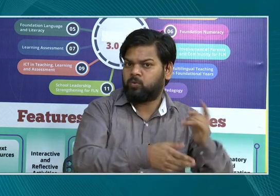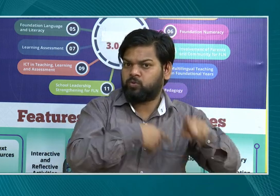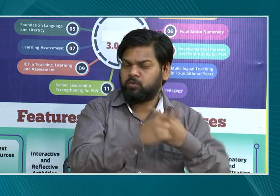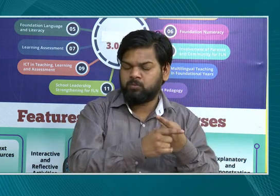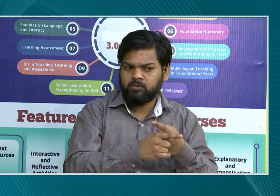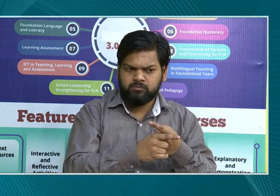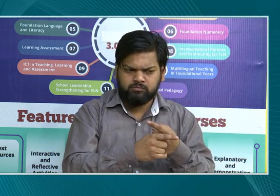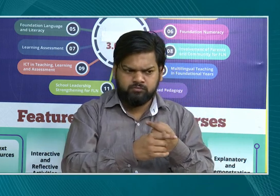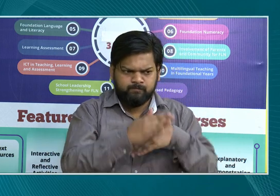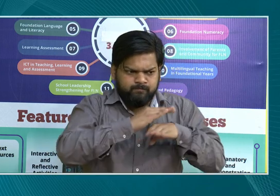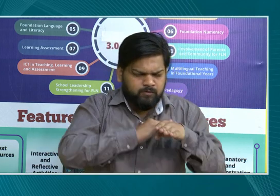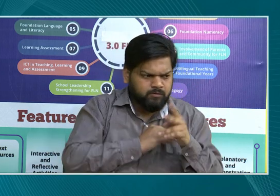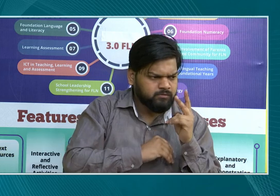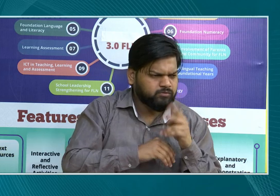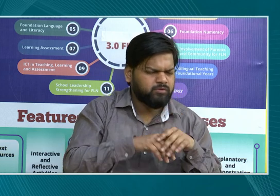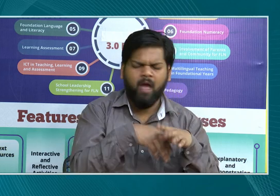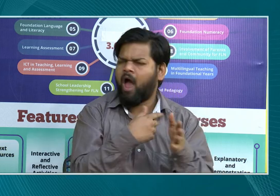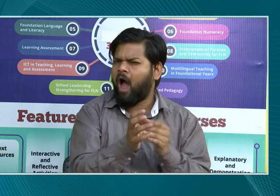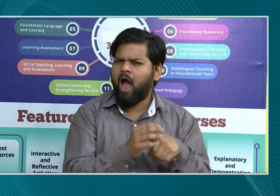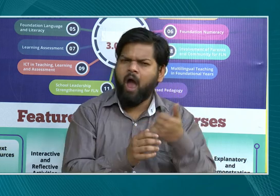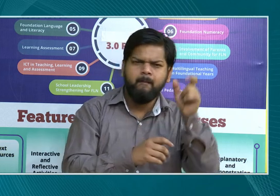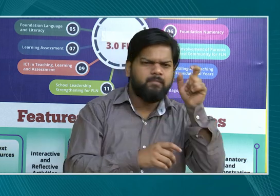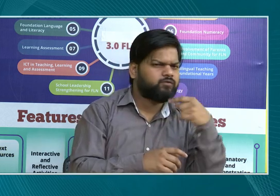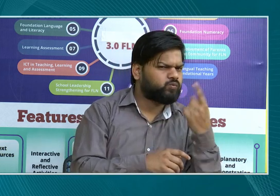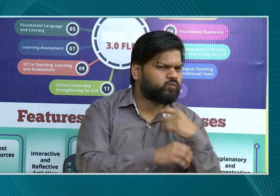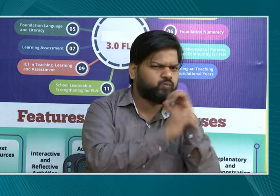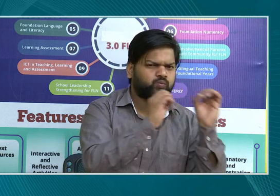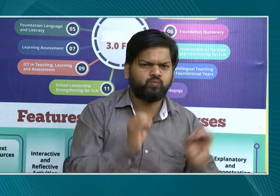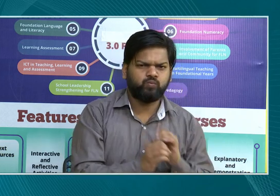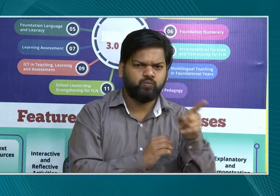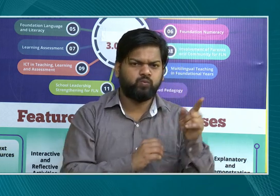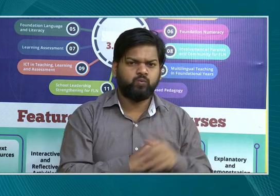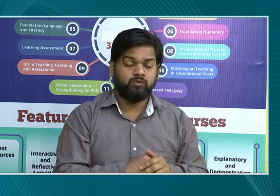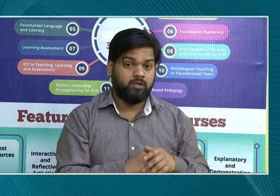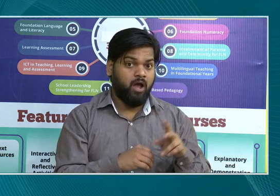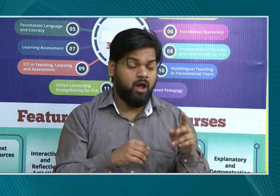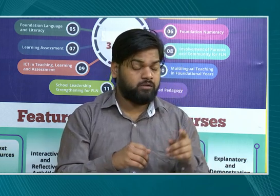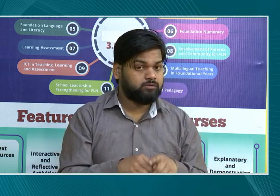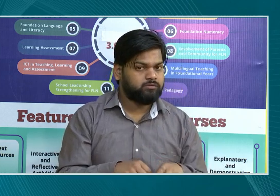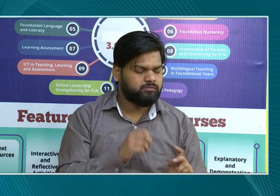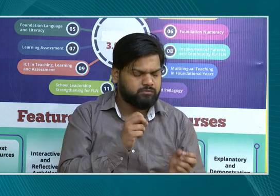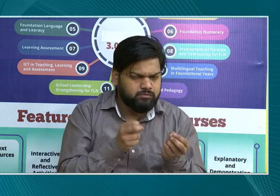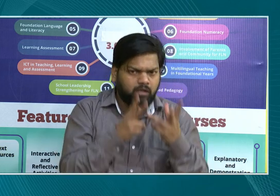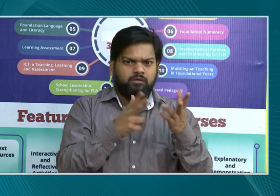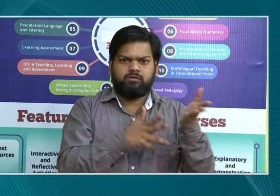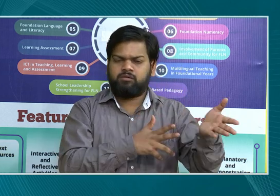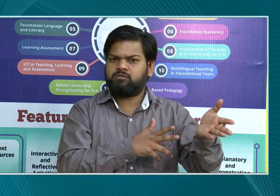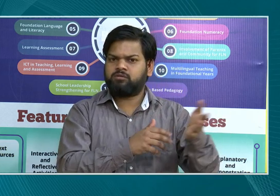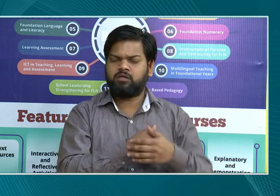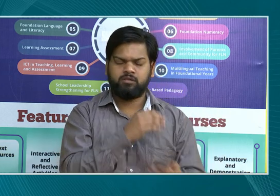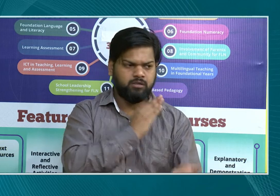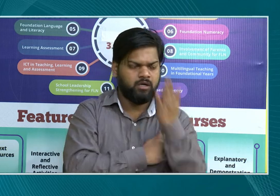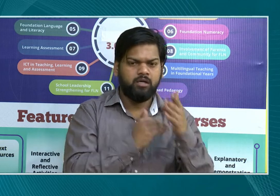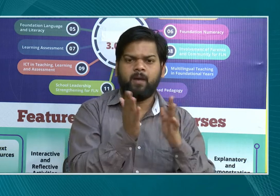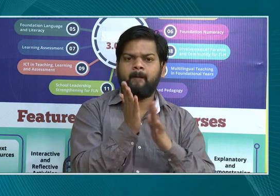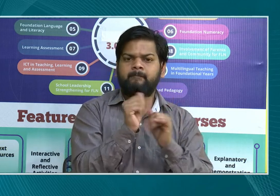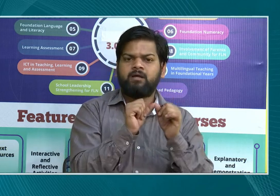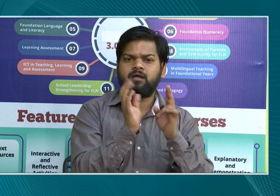मैं का आगमन होता है और मैं अंग्रेजी से जो सेनापति था जो जनरल था जनरल है तमस है